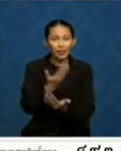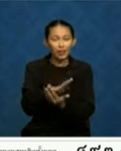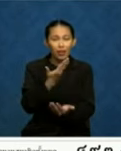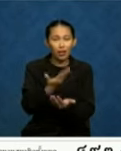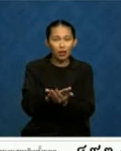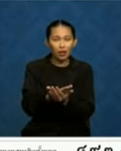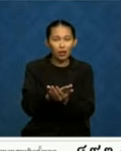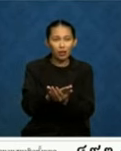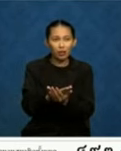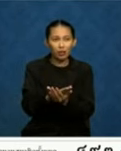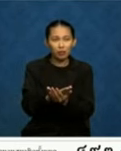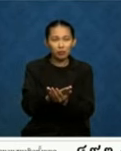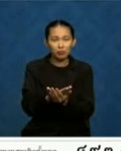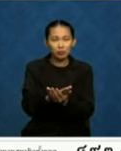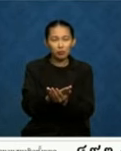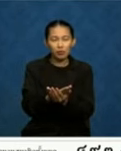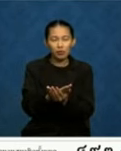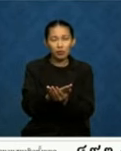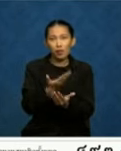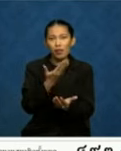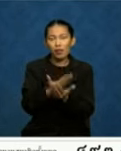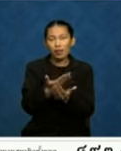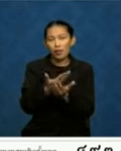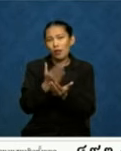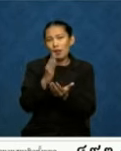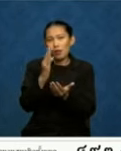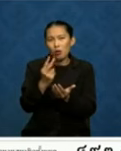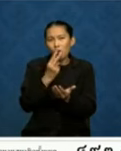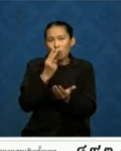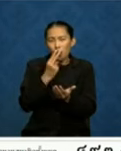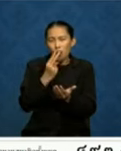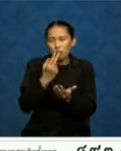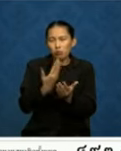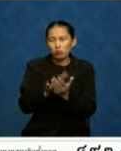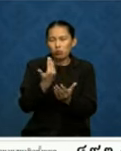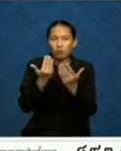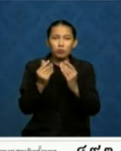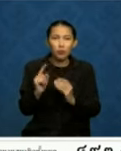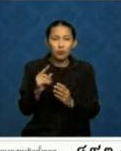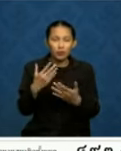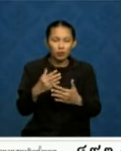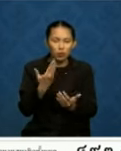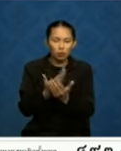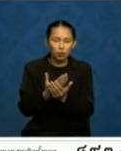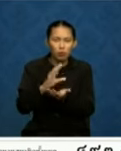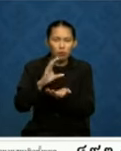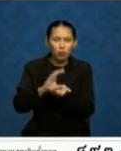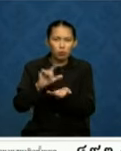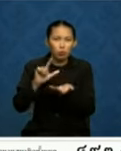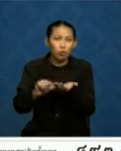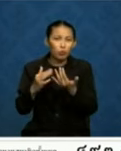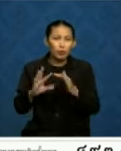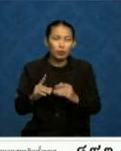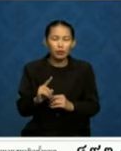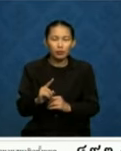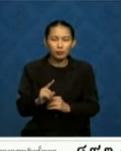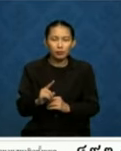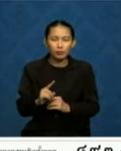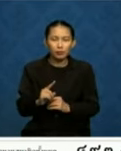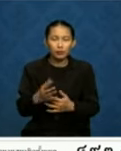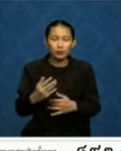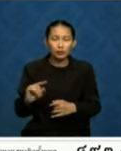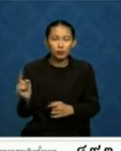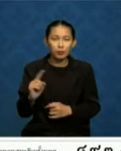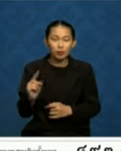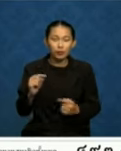านั้นมีราคาใบยาสูบนั้นสูงขึ้นได้อย่างไรและลดต้นทุนการผลิตได้อย่างไรนะครับรวมถึงเรื่อง